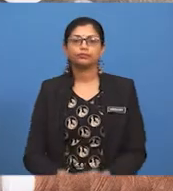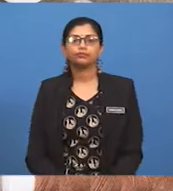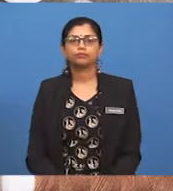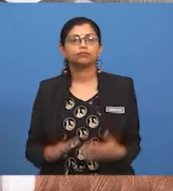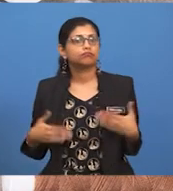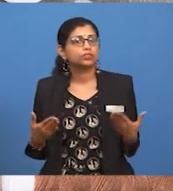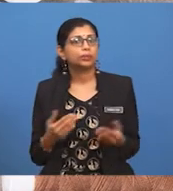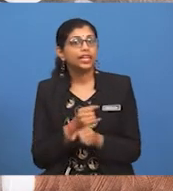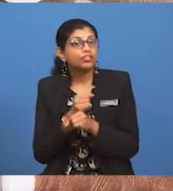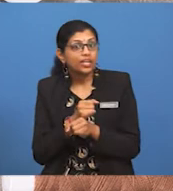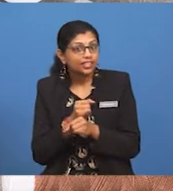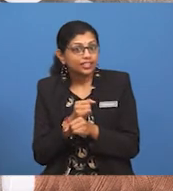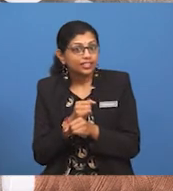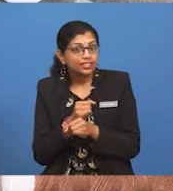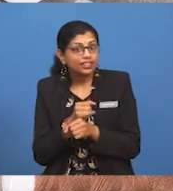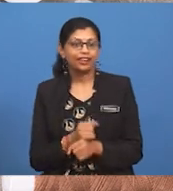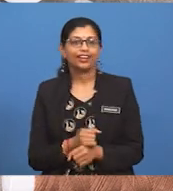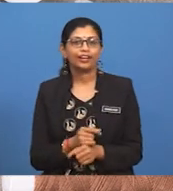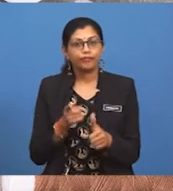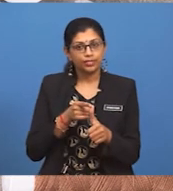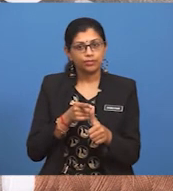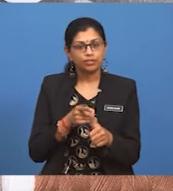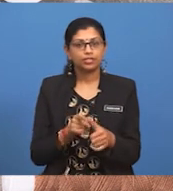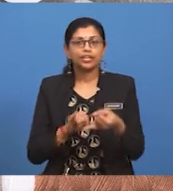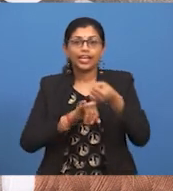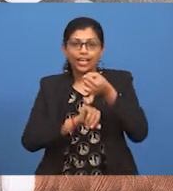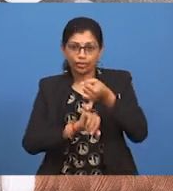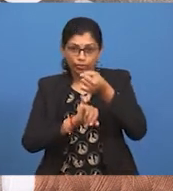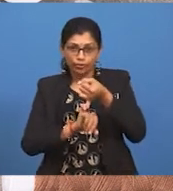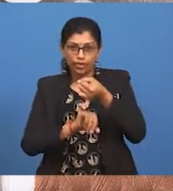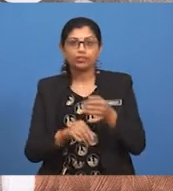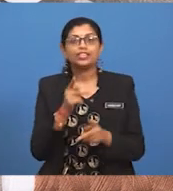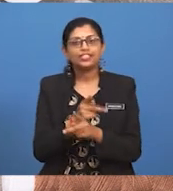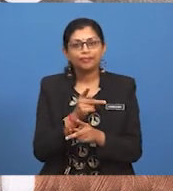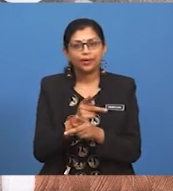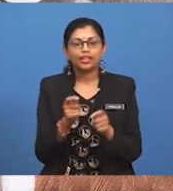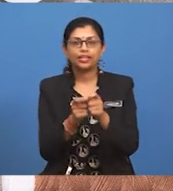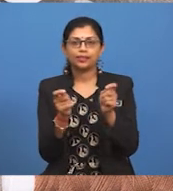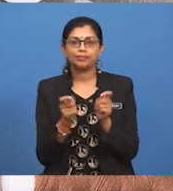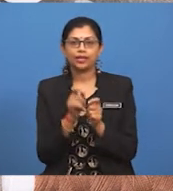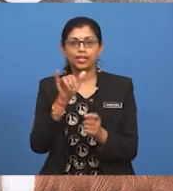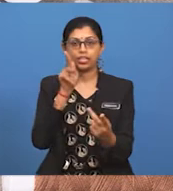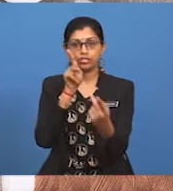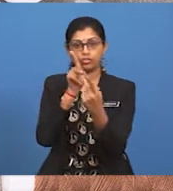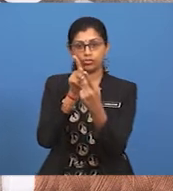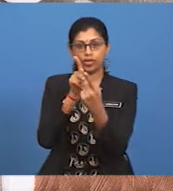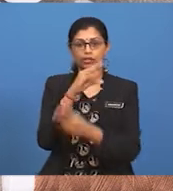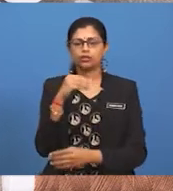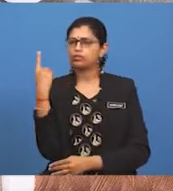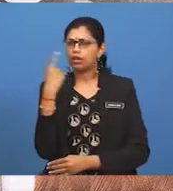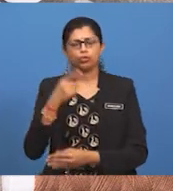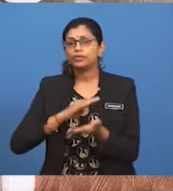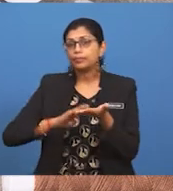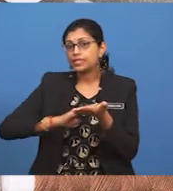pula, sama ada digantung atau disimpan pada tempat yang sesuai dan sentiasa bersihkan setiap